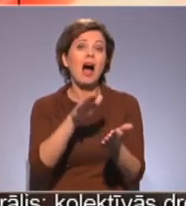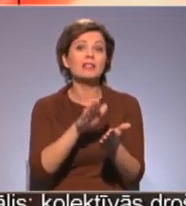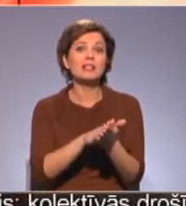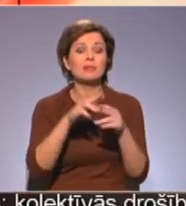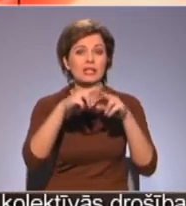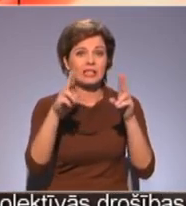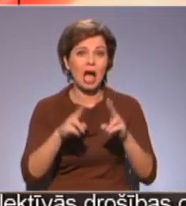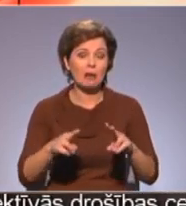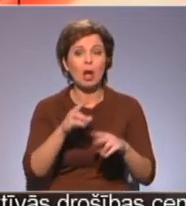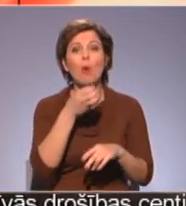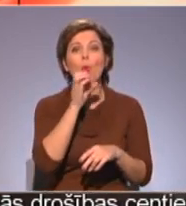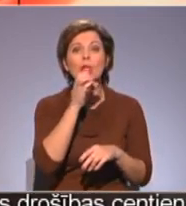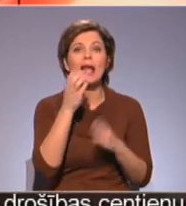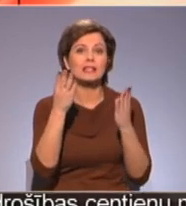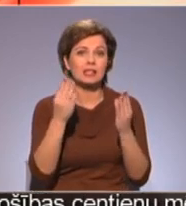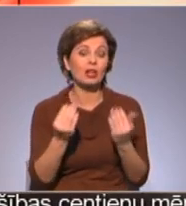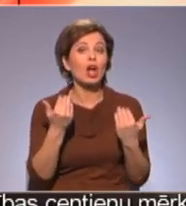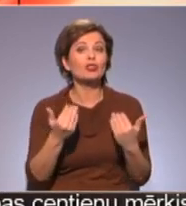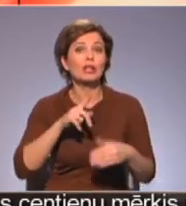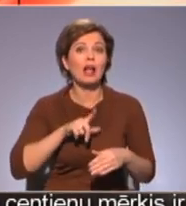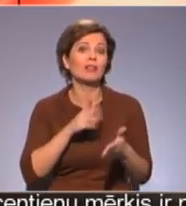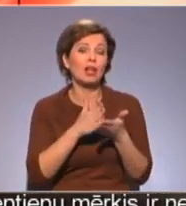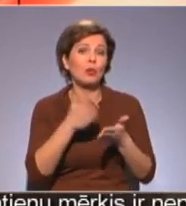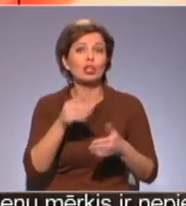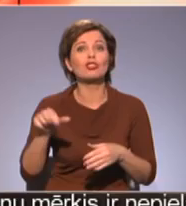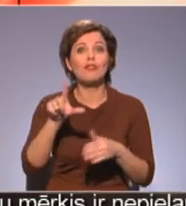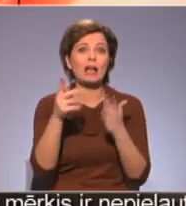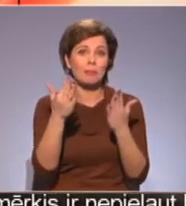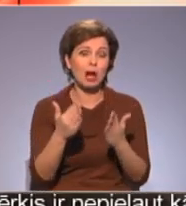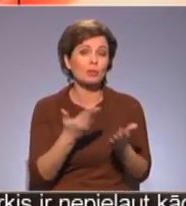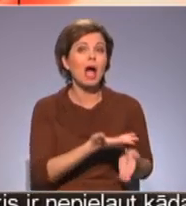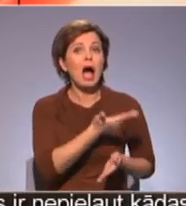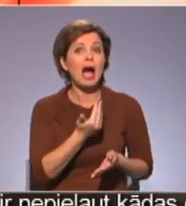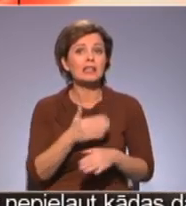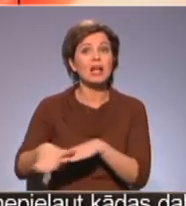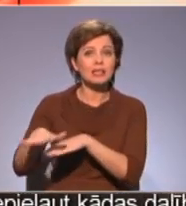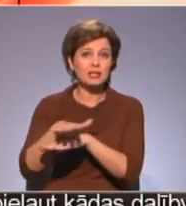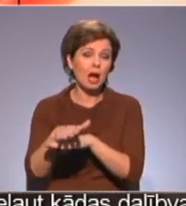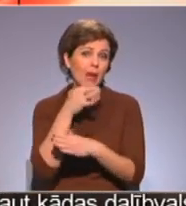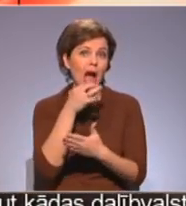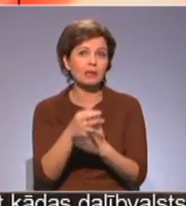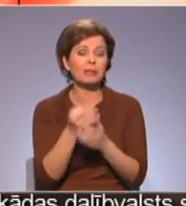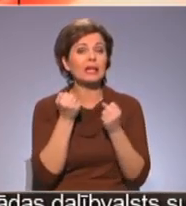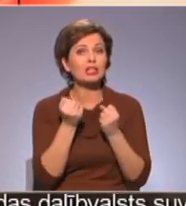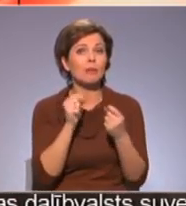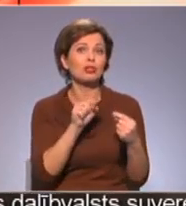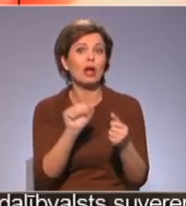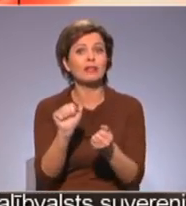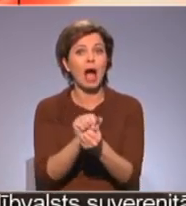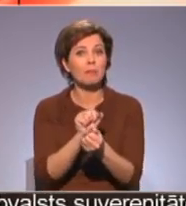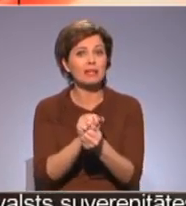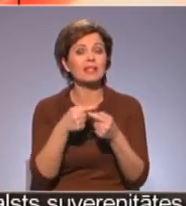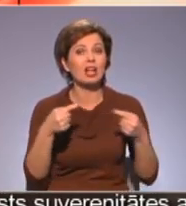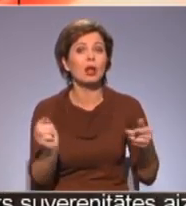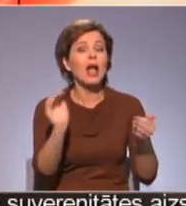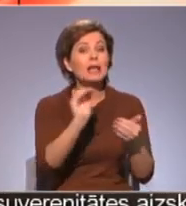Atzīmējot starptautisko ūdens dienu, šodien Latvijā notikuši vairāki pasākumi, lai aicinātu sabiedrību atbildīgi izturēties pret šo dabas resursu.